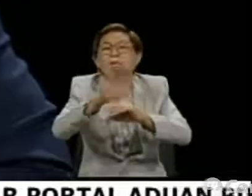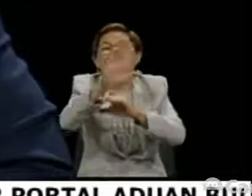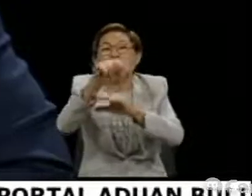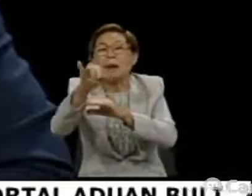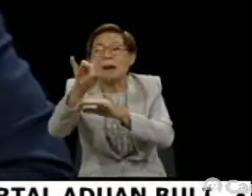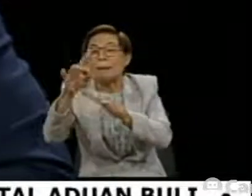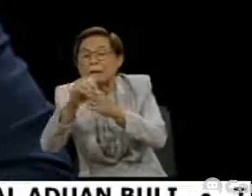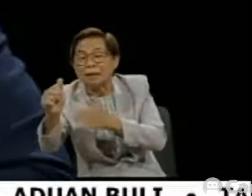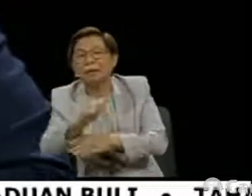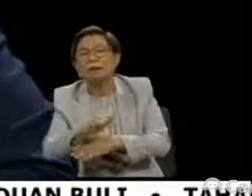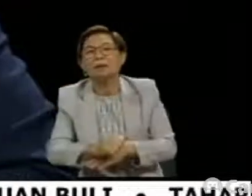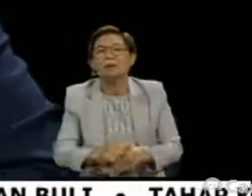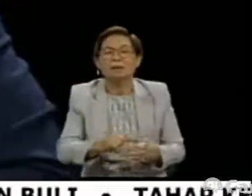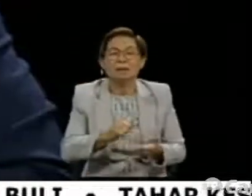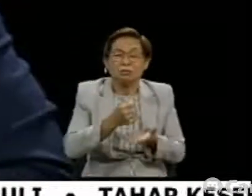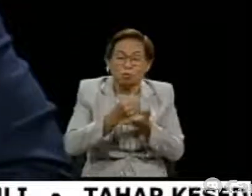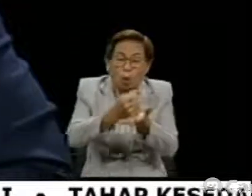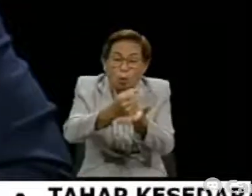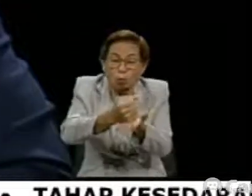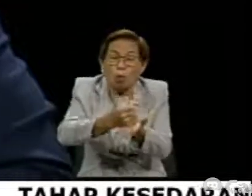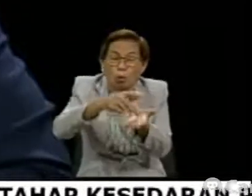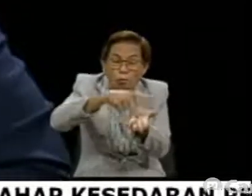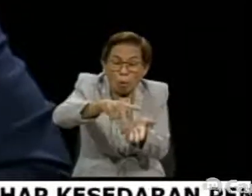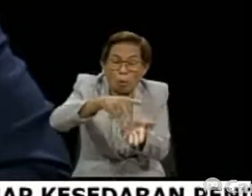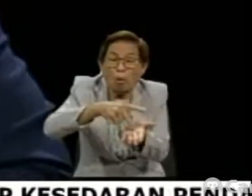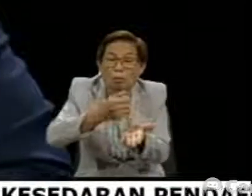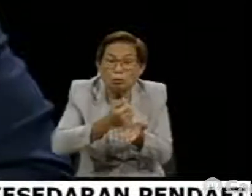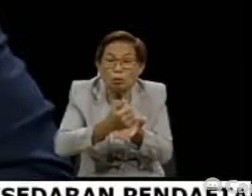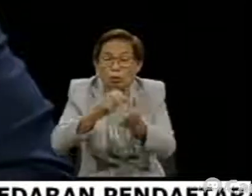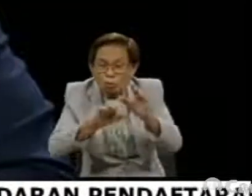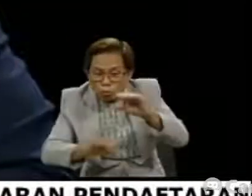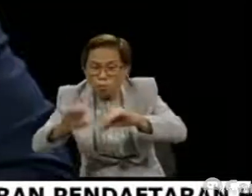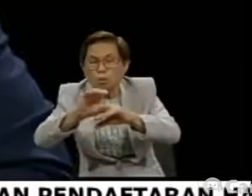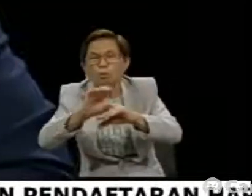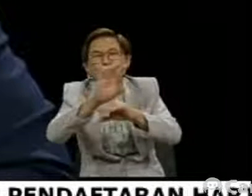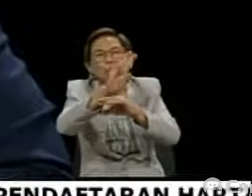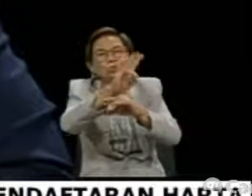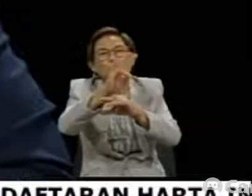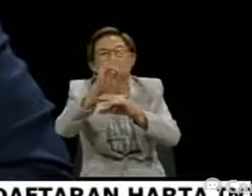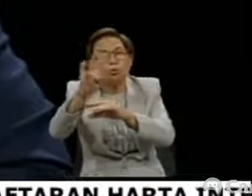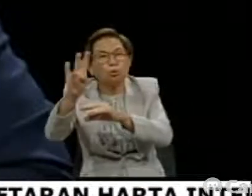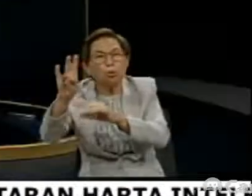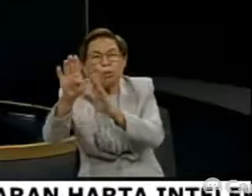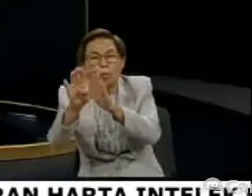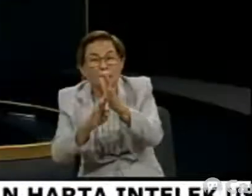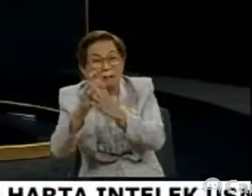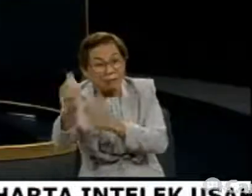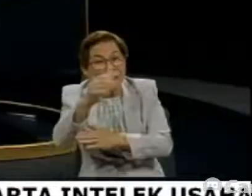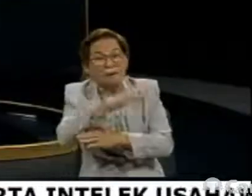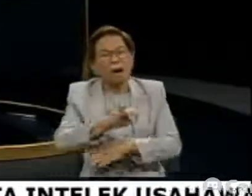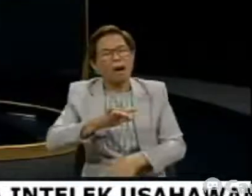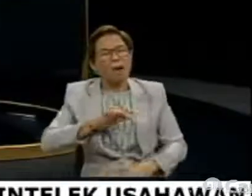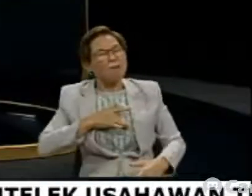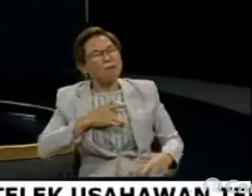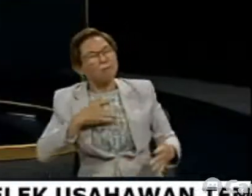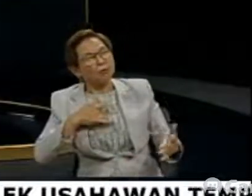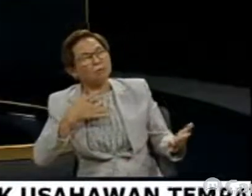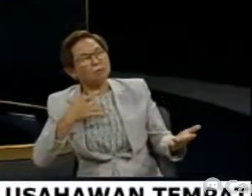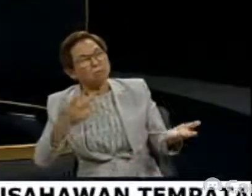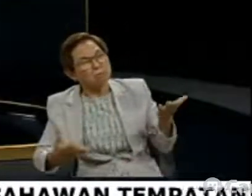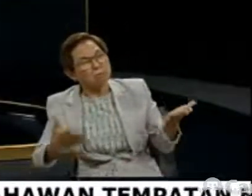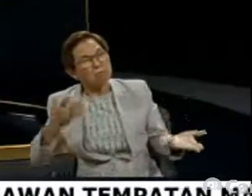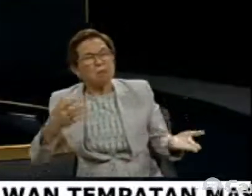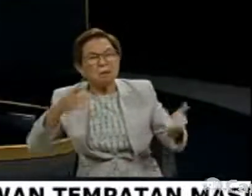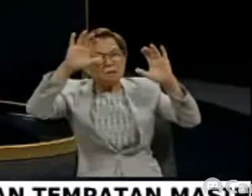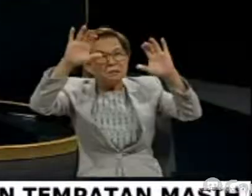subsisi ini akan mencecah a77v 7yyyy tetapi saya rasa mungkin dengan Qadha atau misalnya kita